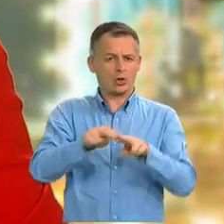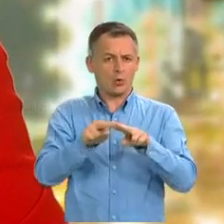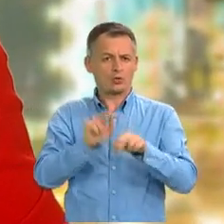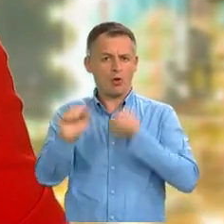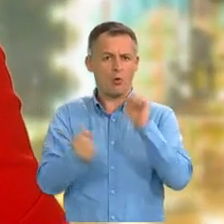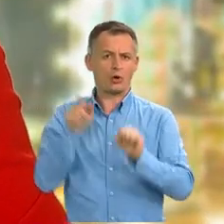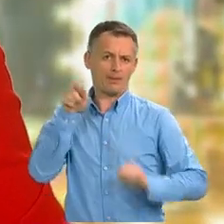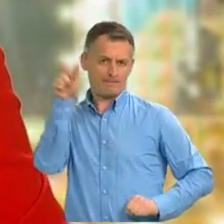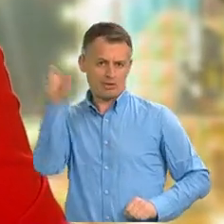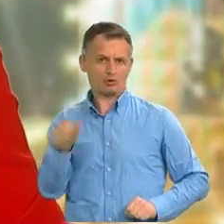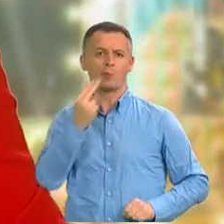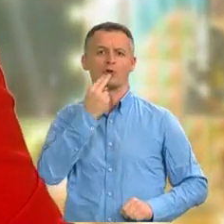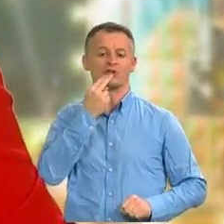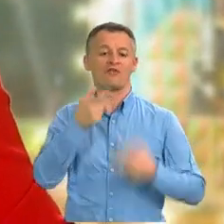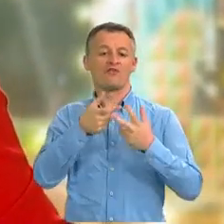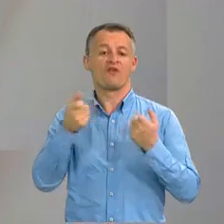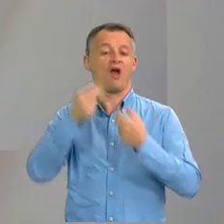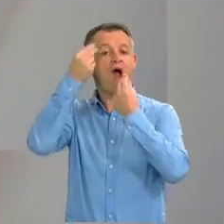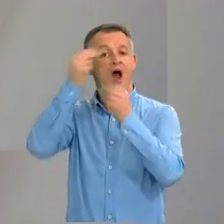procedat polițiștii, fără știrea lor.